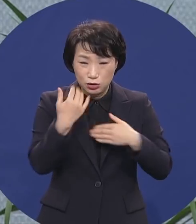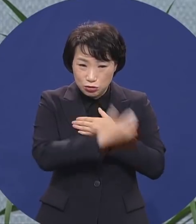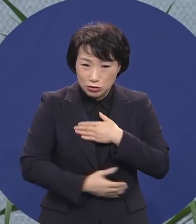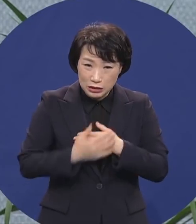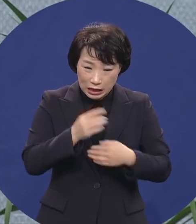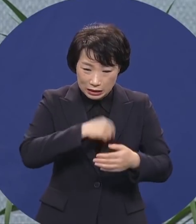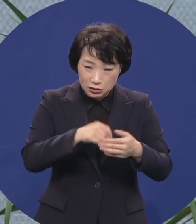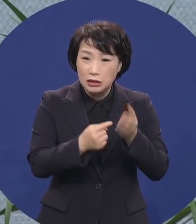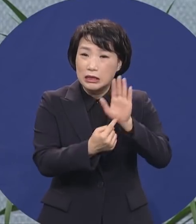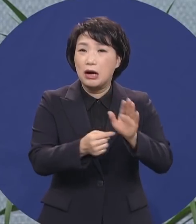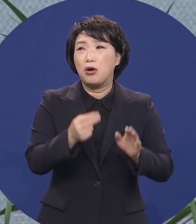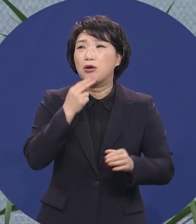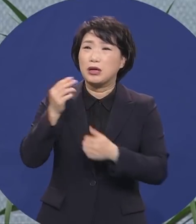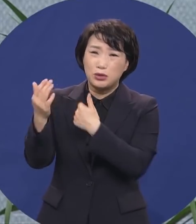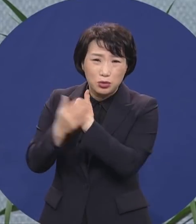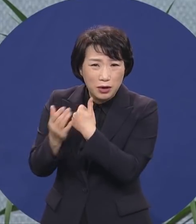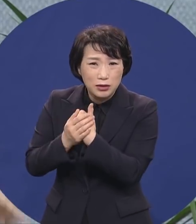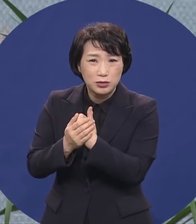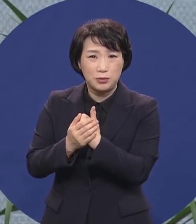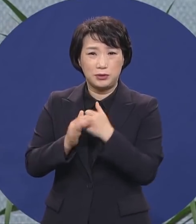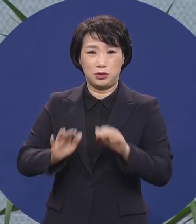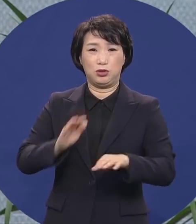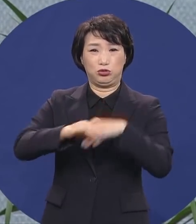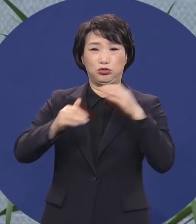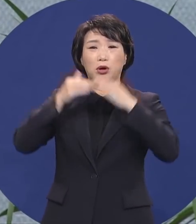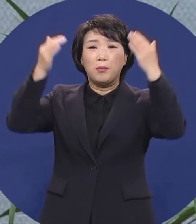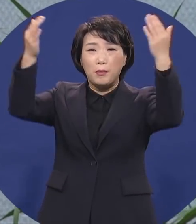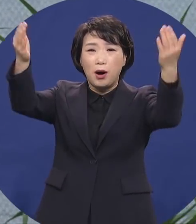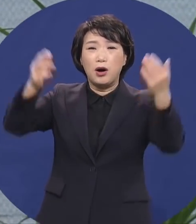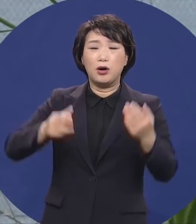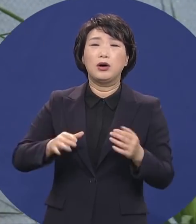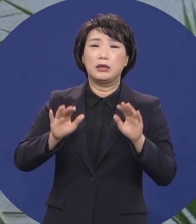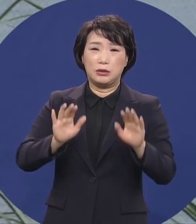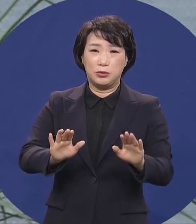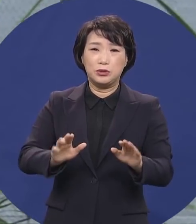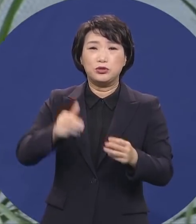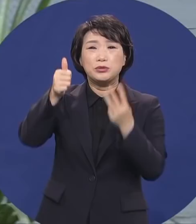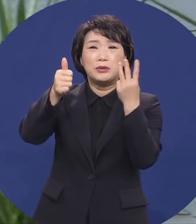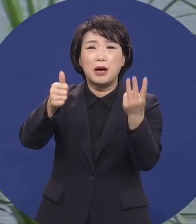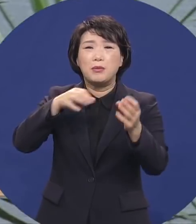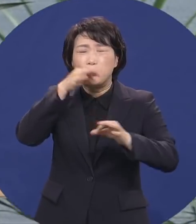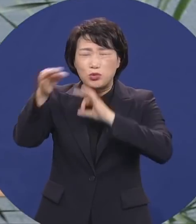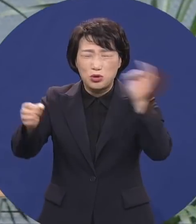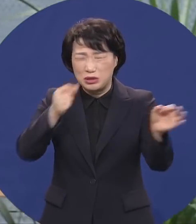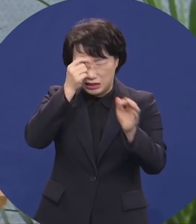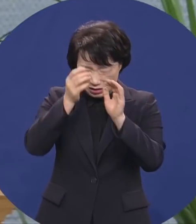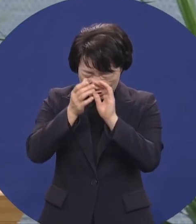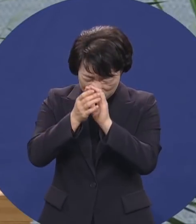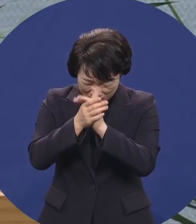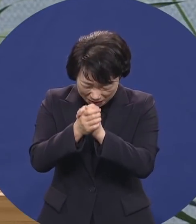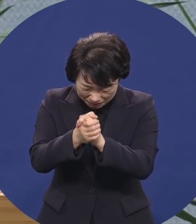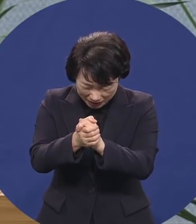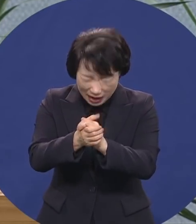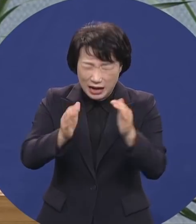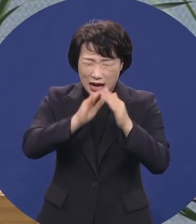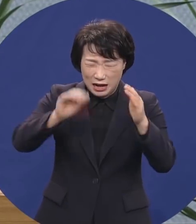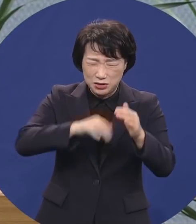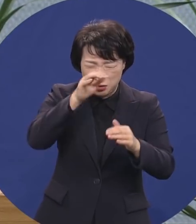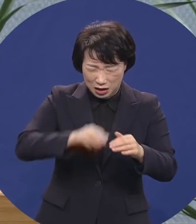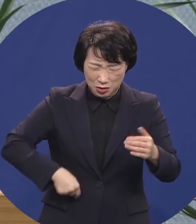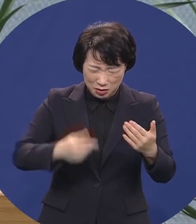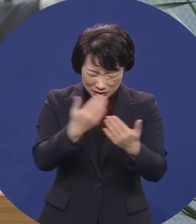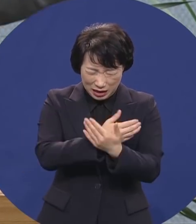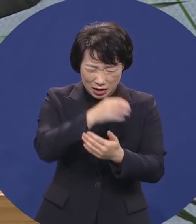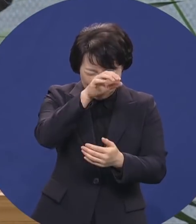속에서 나타나지 않도록 도우시옵소서. 두 손 번쩍 들고 주여 삼창하고, 집에서도